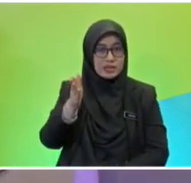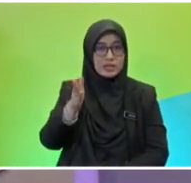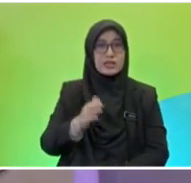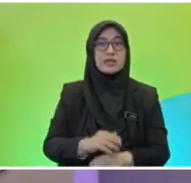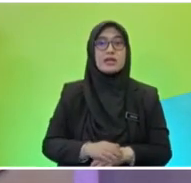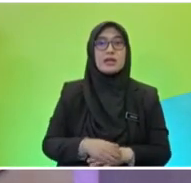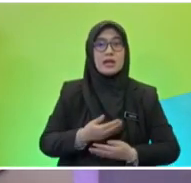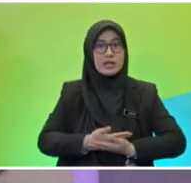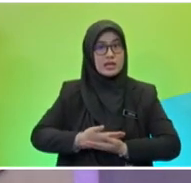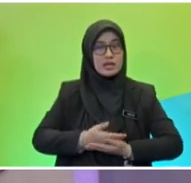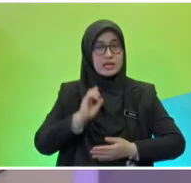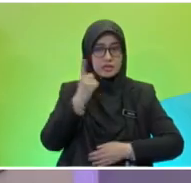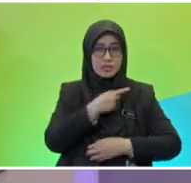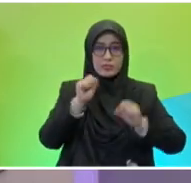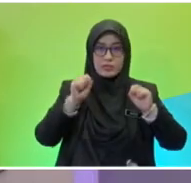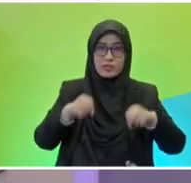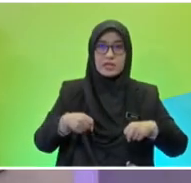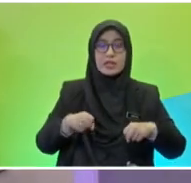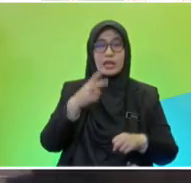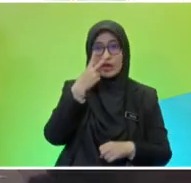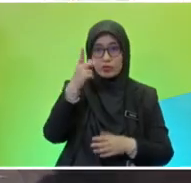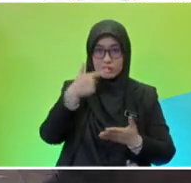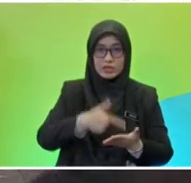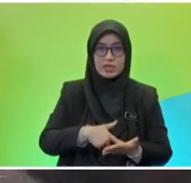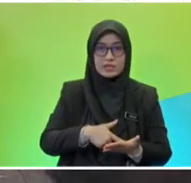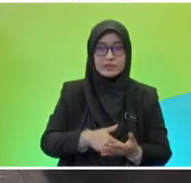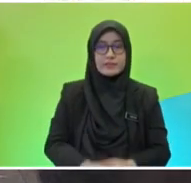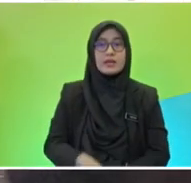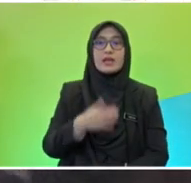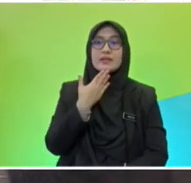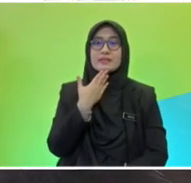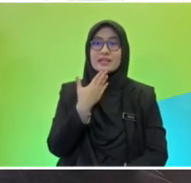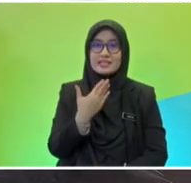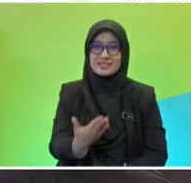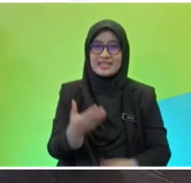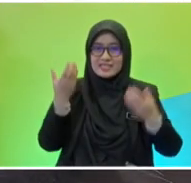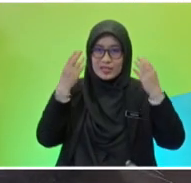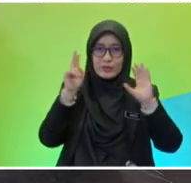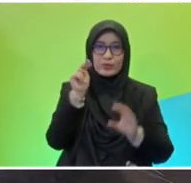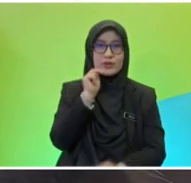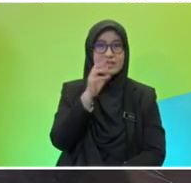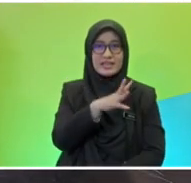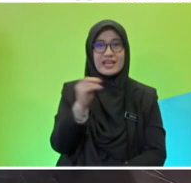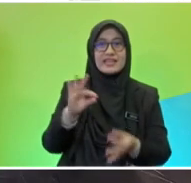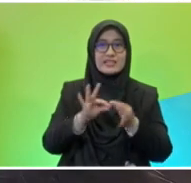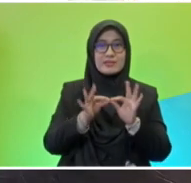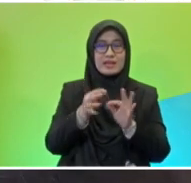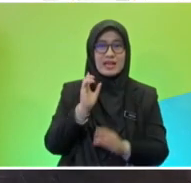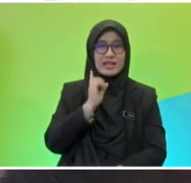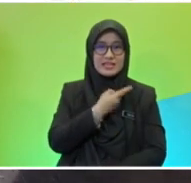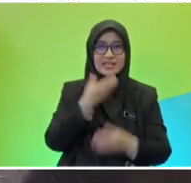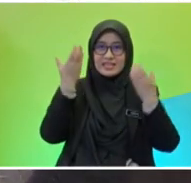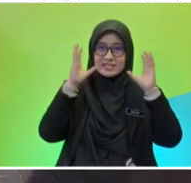yang sebenarnya. Ya. Okey. Jadi terima kasih banyak-banyak kepada Cikgu Nuraini dan juga jurubahasa isyarat kita,